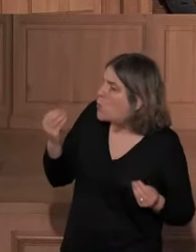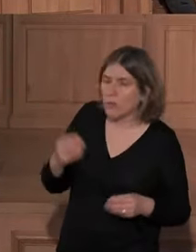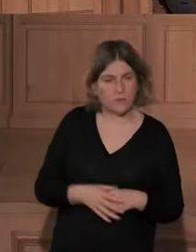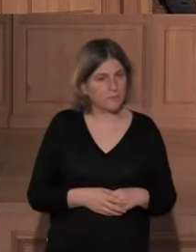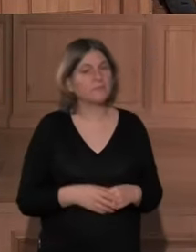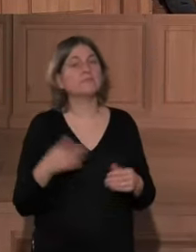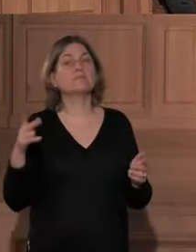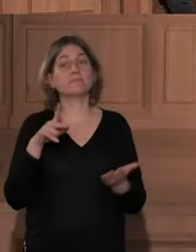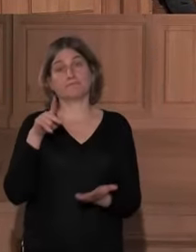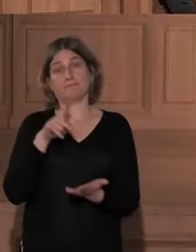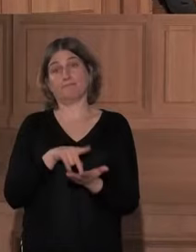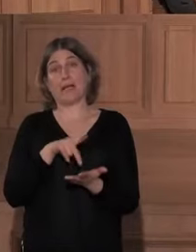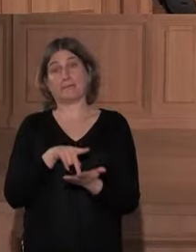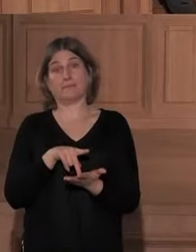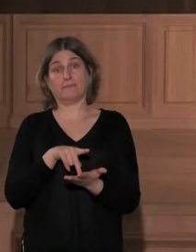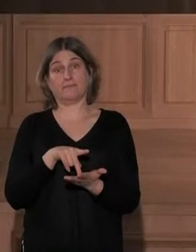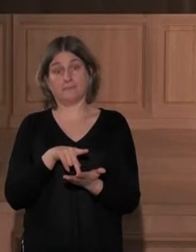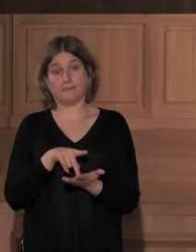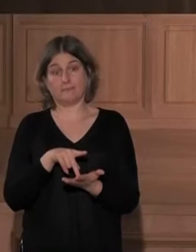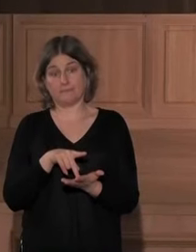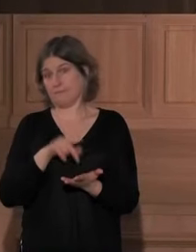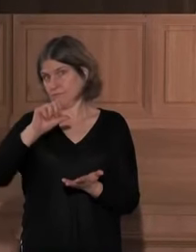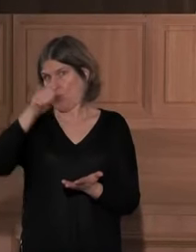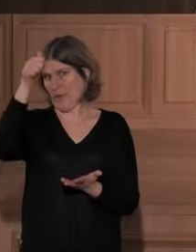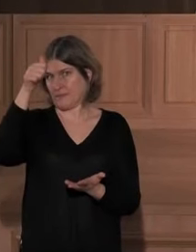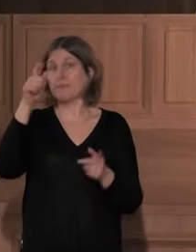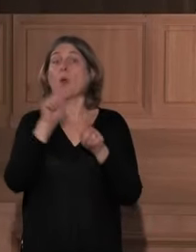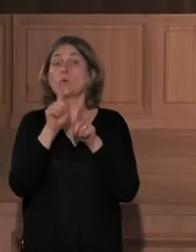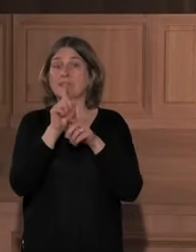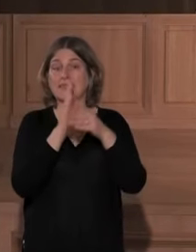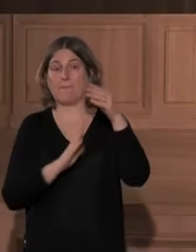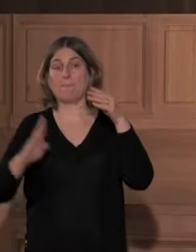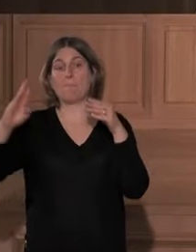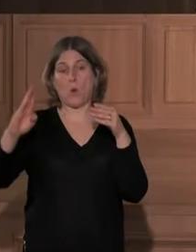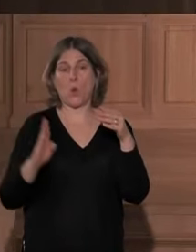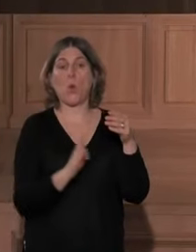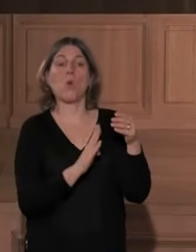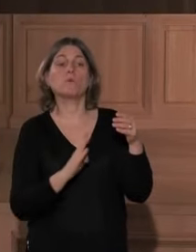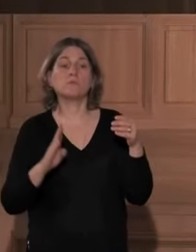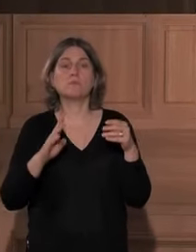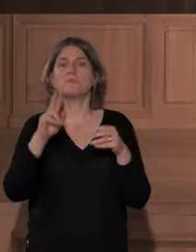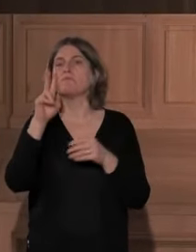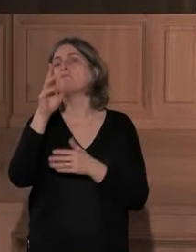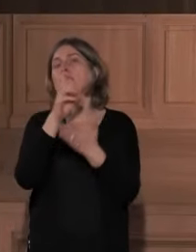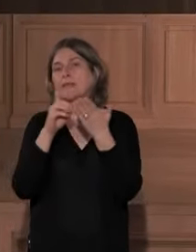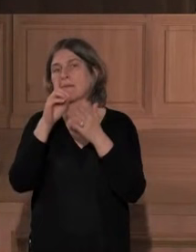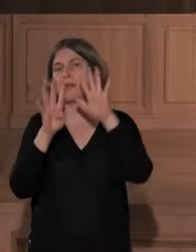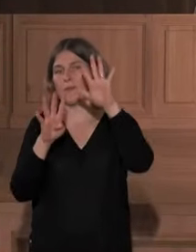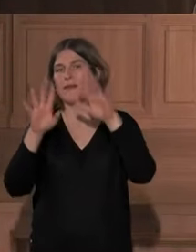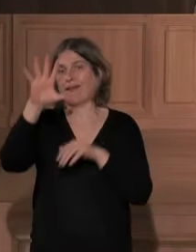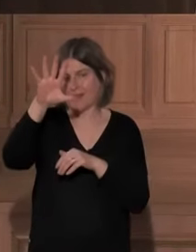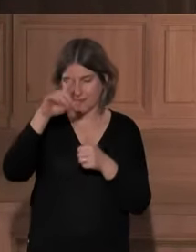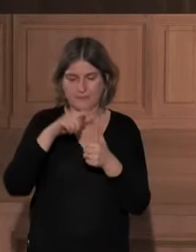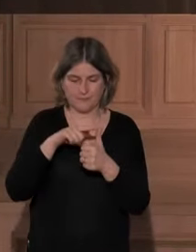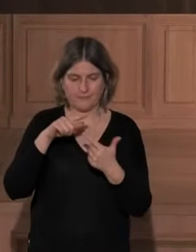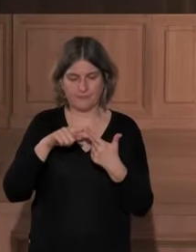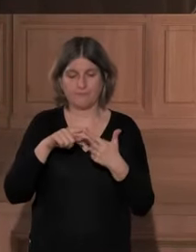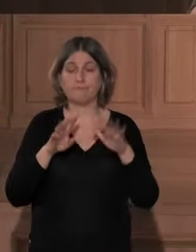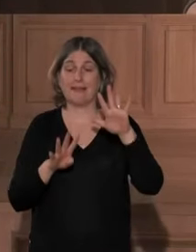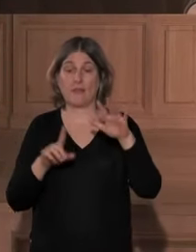est Paris, essentiellement, mais on est en banlieue aussi maintenant. Alors, on a gagné dans le Val d'Oise, donc on va être Paris